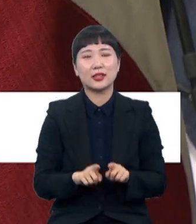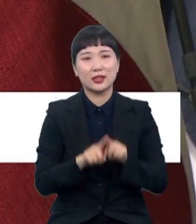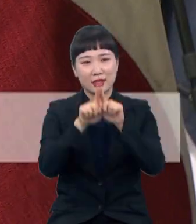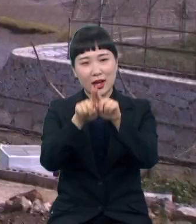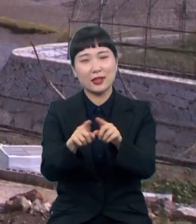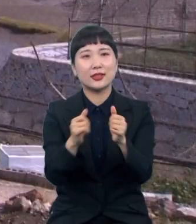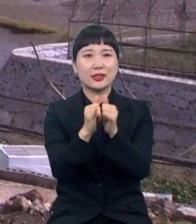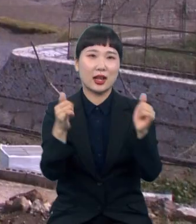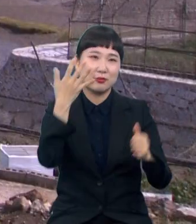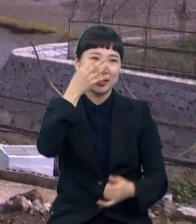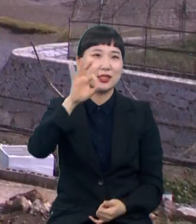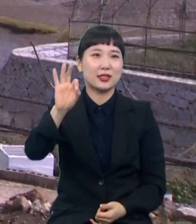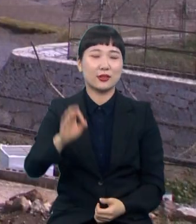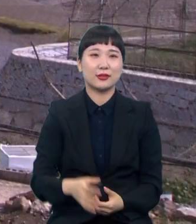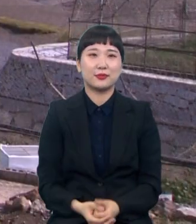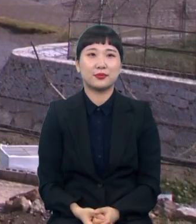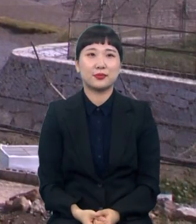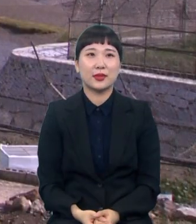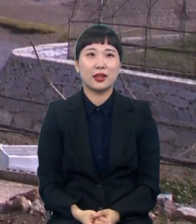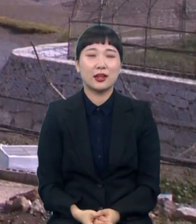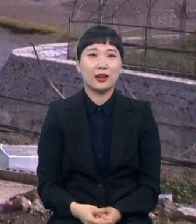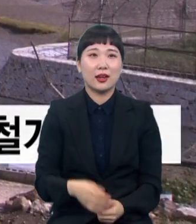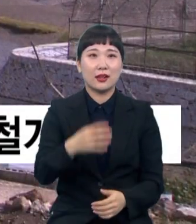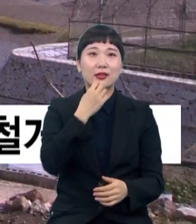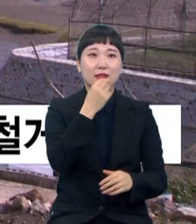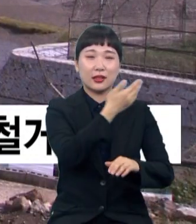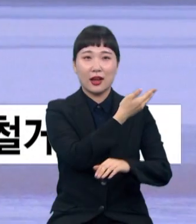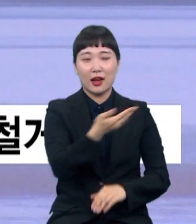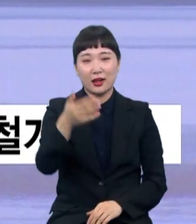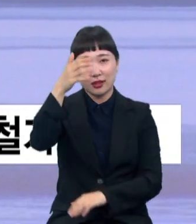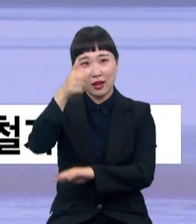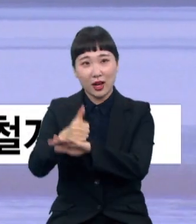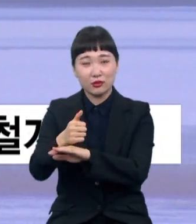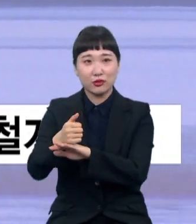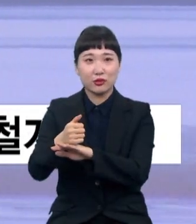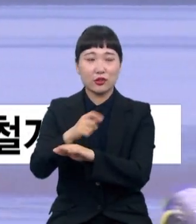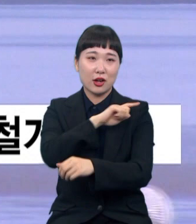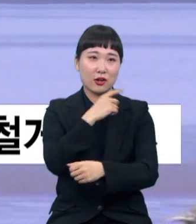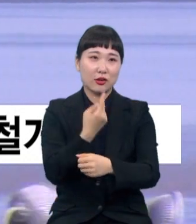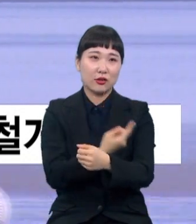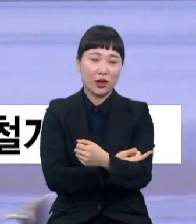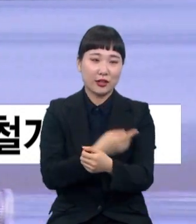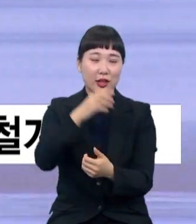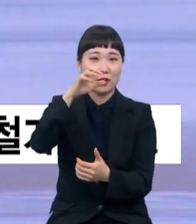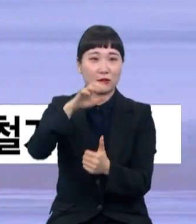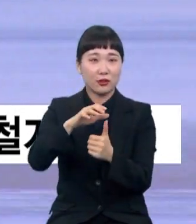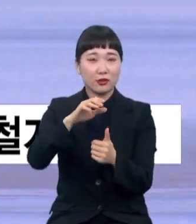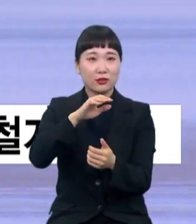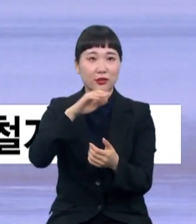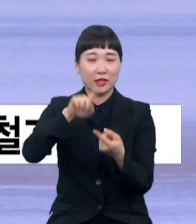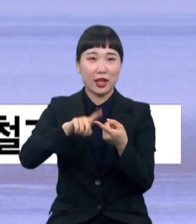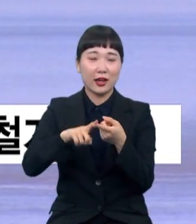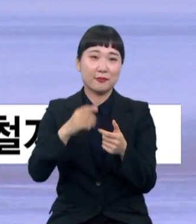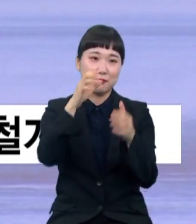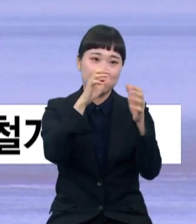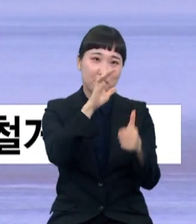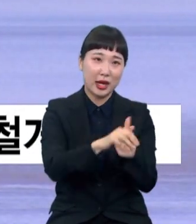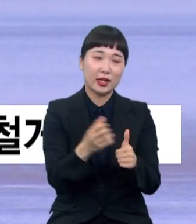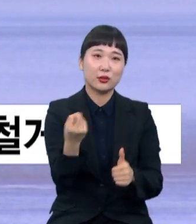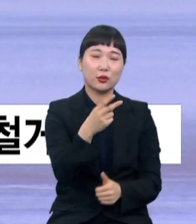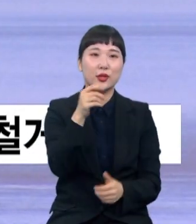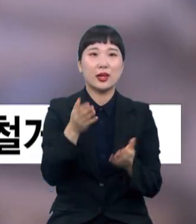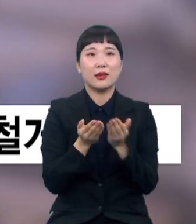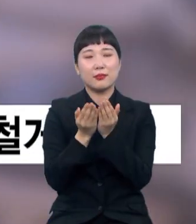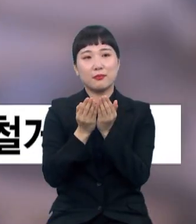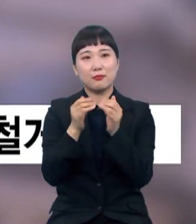일입니다. 유엔사의 한강하구 관할권 이양, 한강하구 중립수역 내 민간 선박 항해 전면